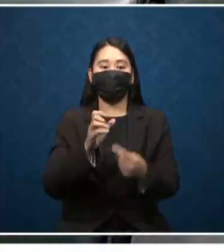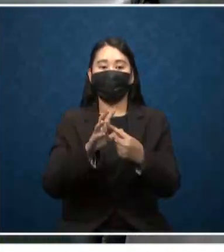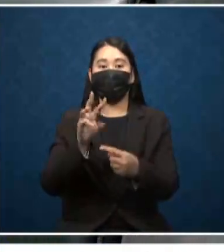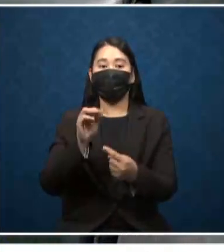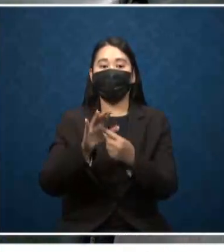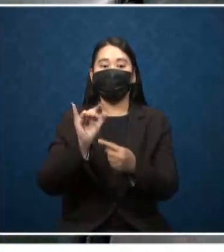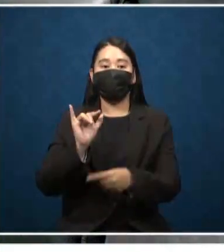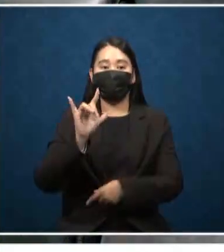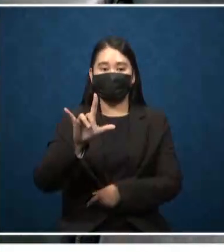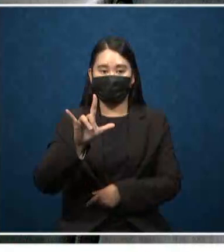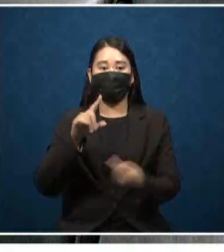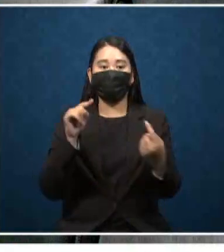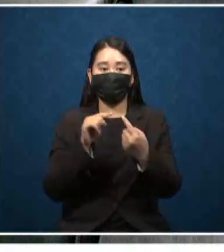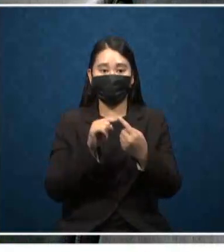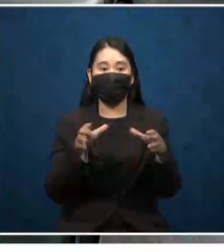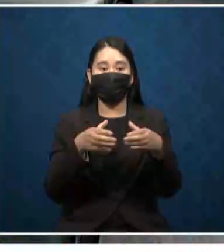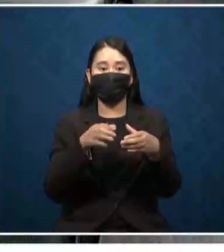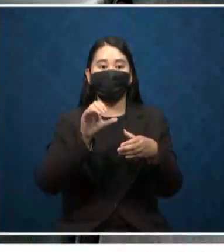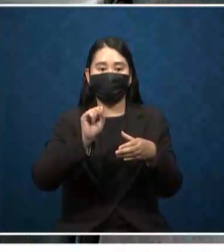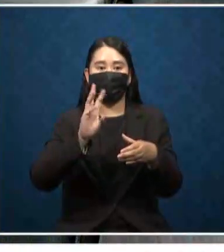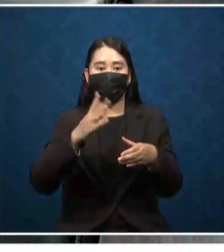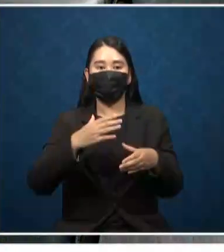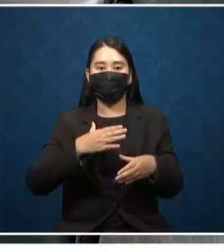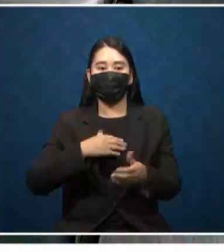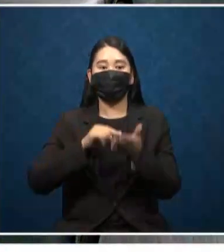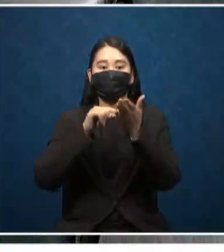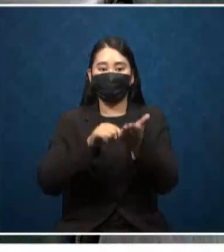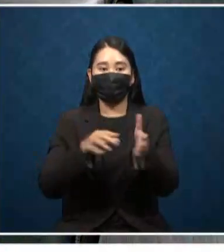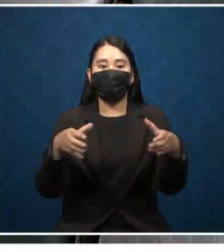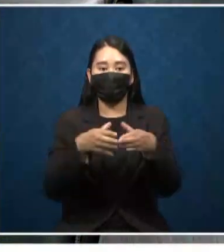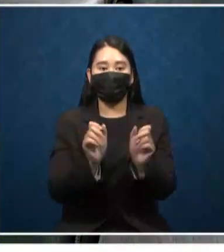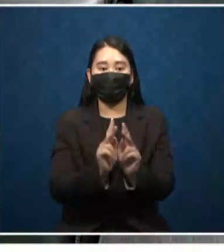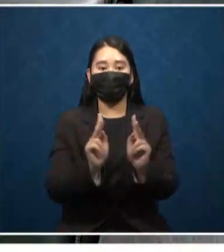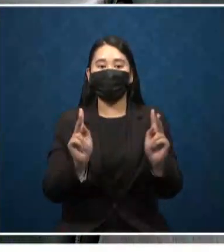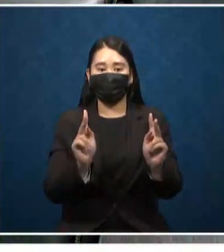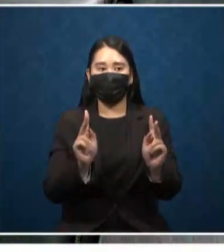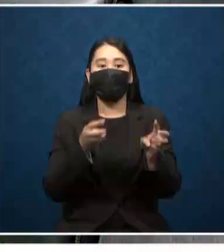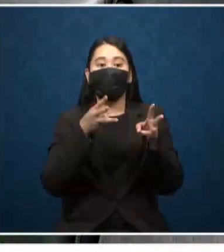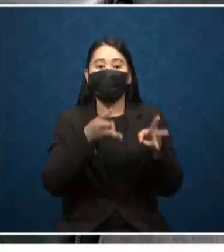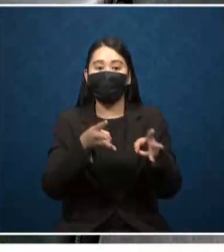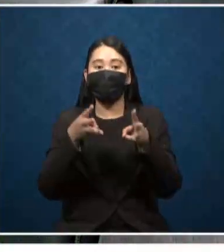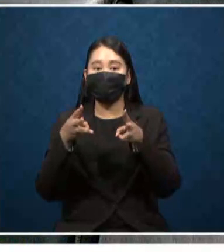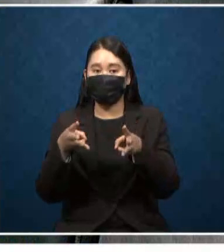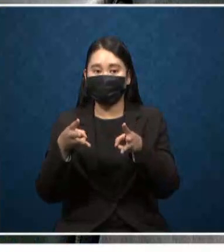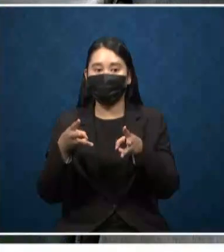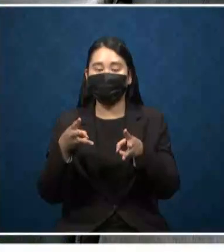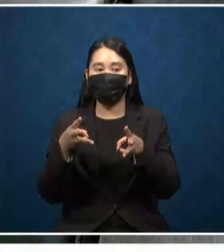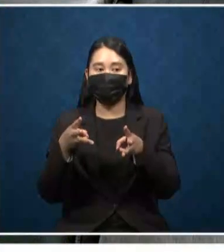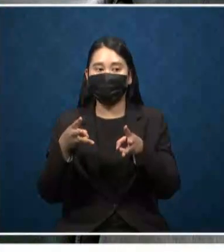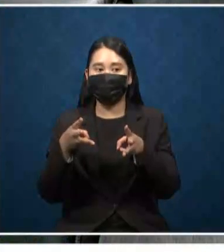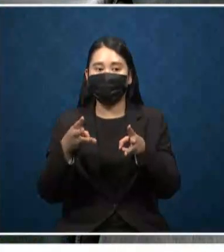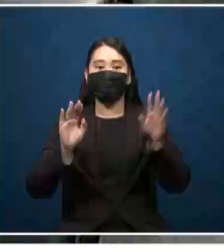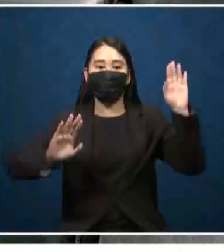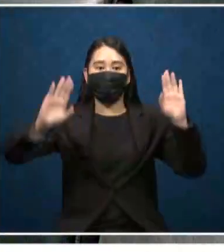าขอเสนอให้ออกเสียงลงคะแนนกรรมาธิการโดยวิธีการออกเสียงลงคะแ